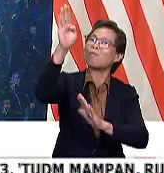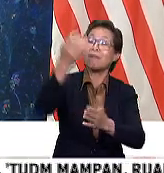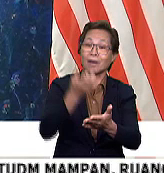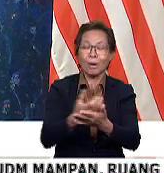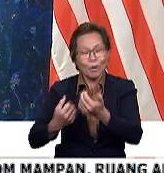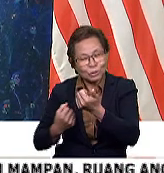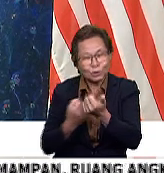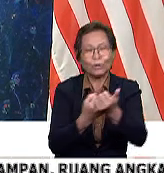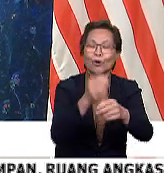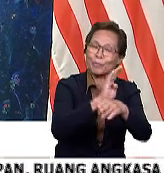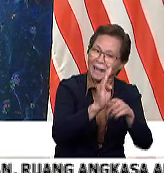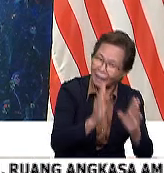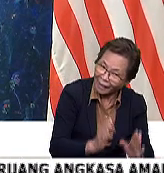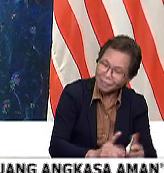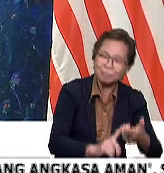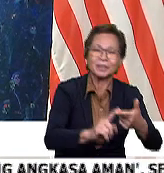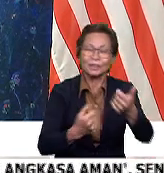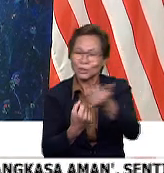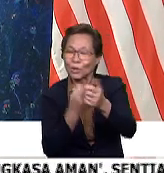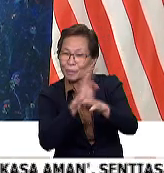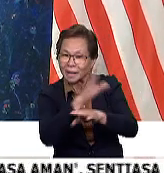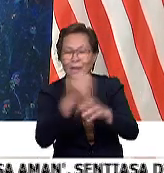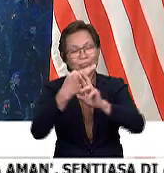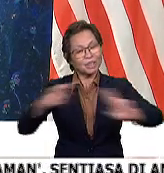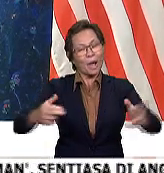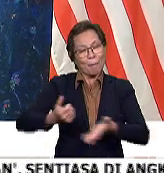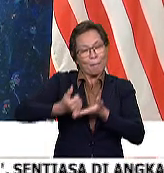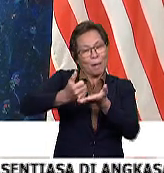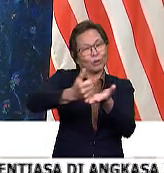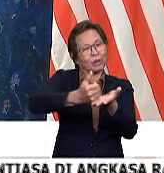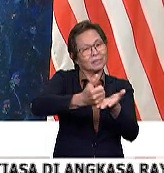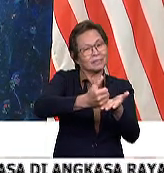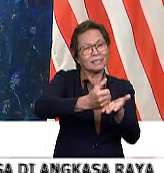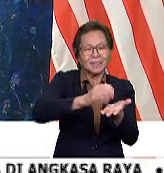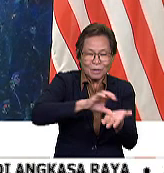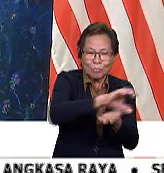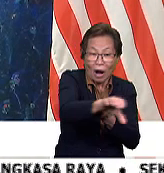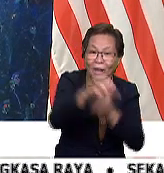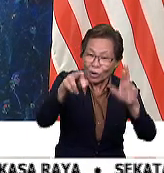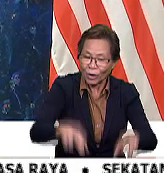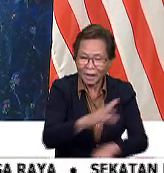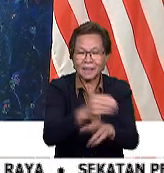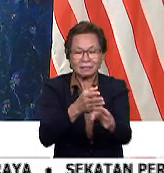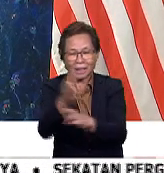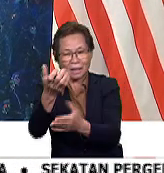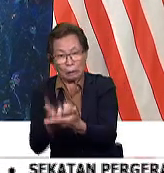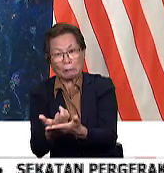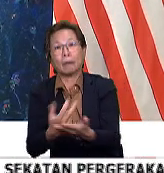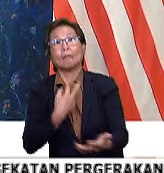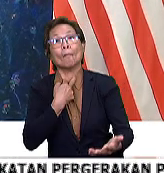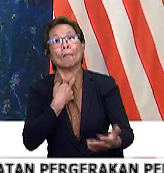menyokong penjagaan dan menyediakan bantuan kepada rakyat dan sektor ekonomi yang